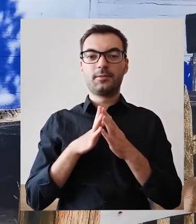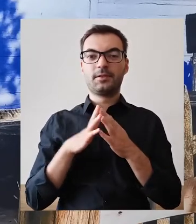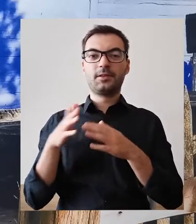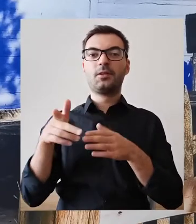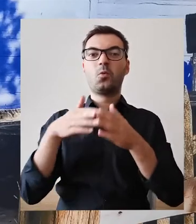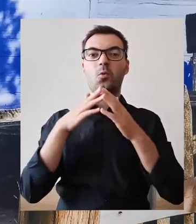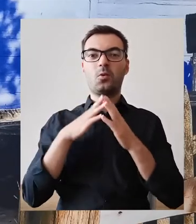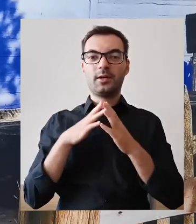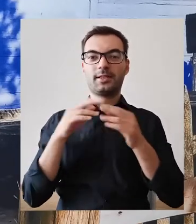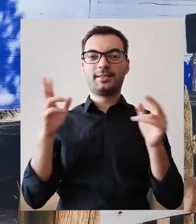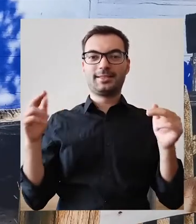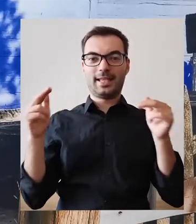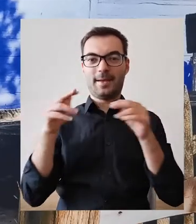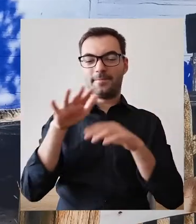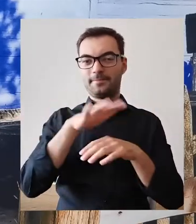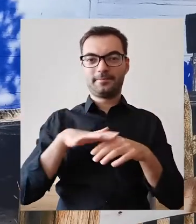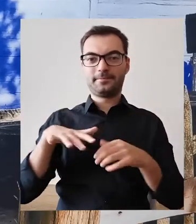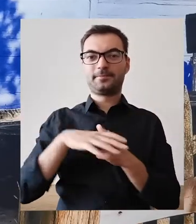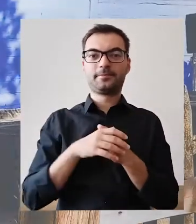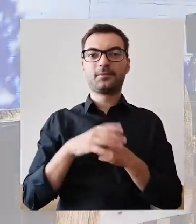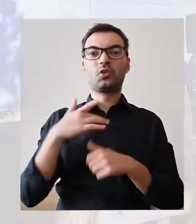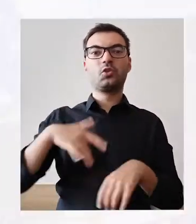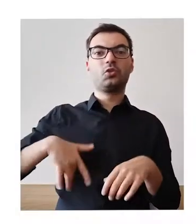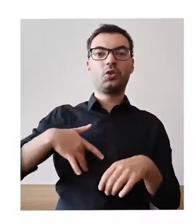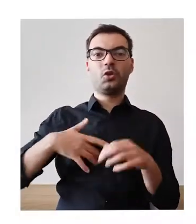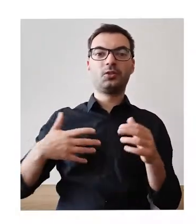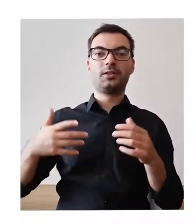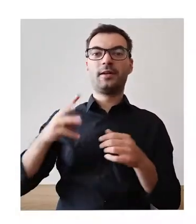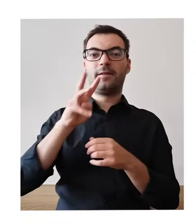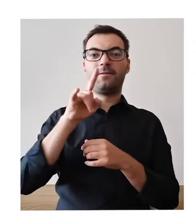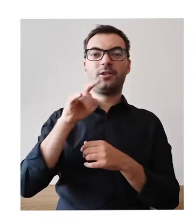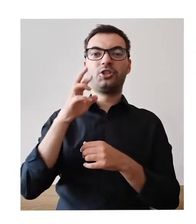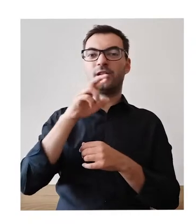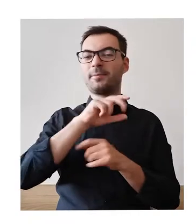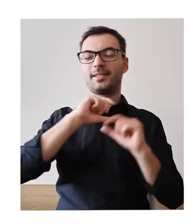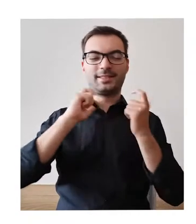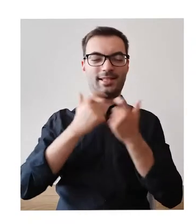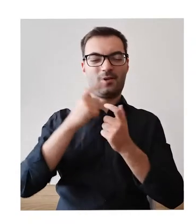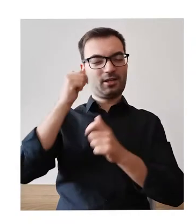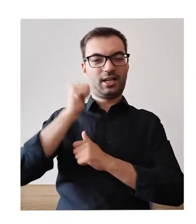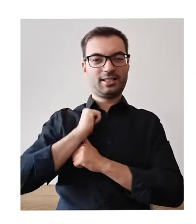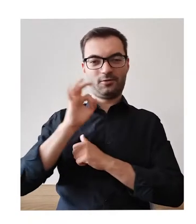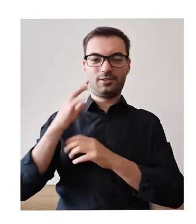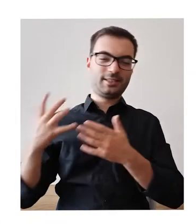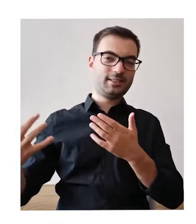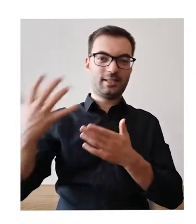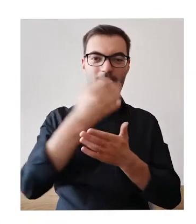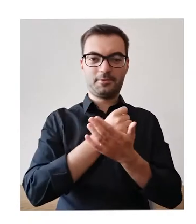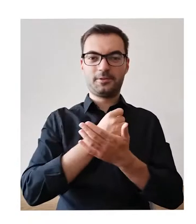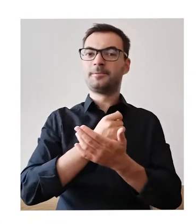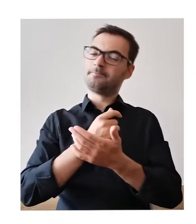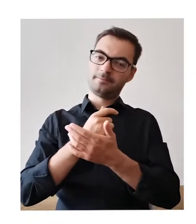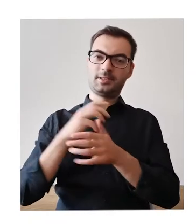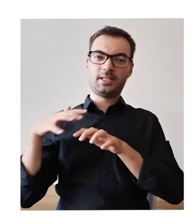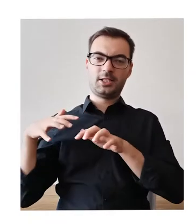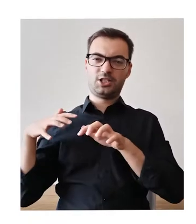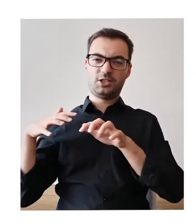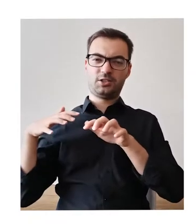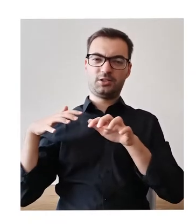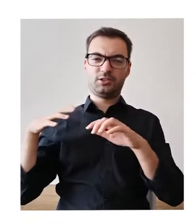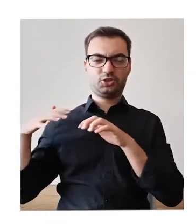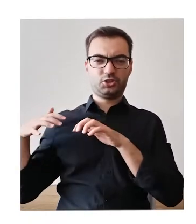grozi szcza zebrał więc ciąży wyższe niż w całej swojej rycerstwo i wyruszył wielki